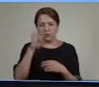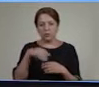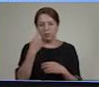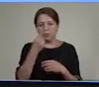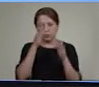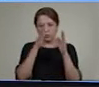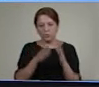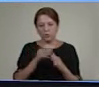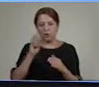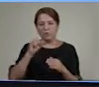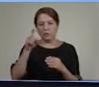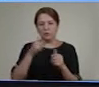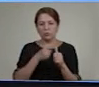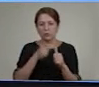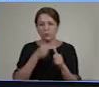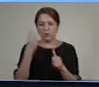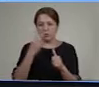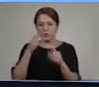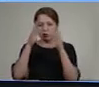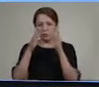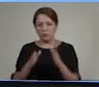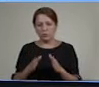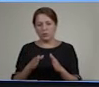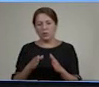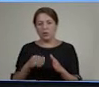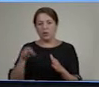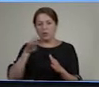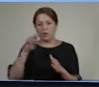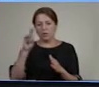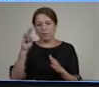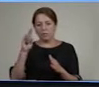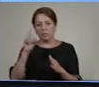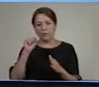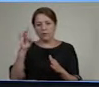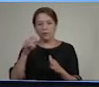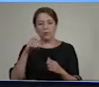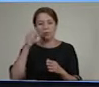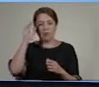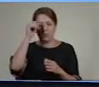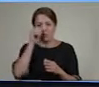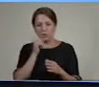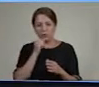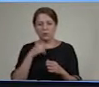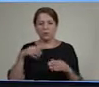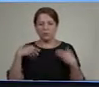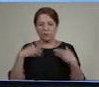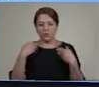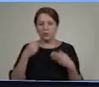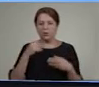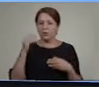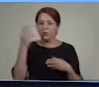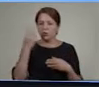Birinchi ustunda mahsulot nomlari, ikkinchi ustunda yanvar oyidagi daromadi, uchinchisida fevral oyidagi